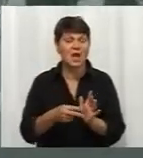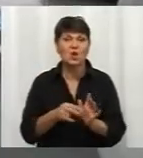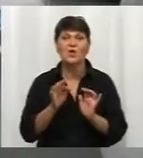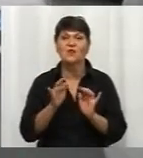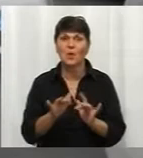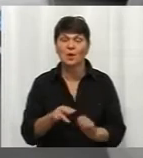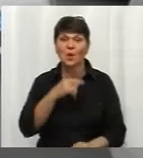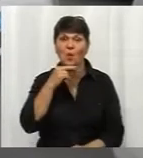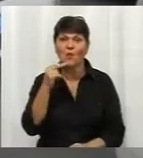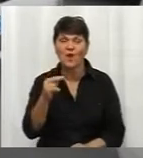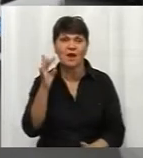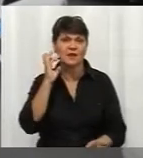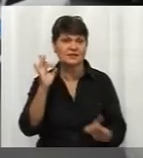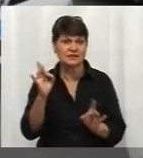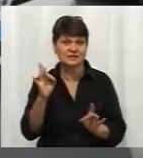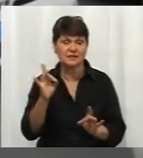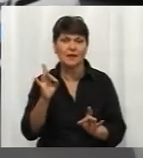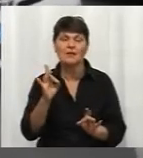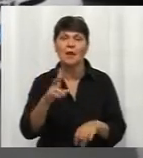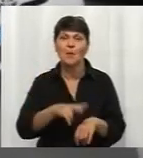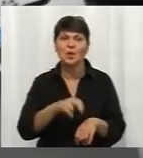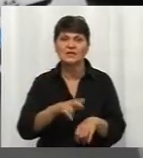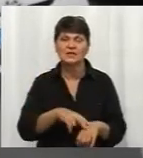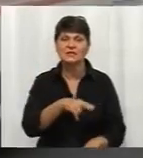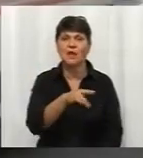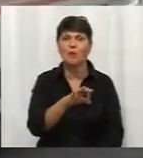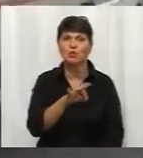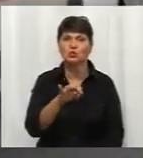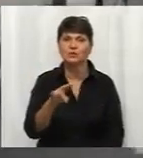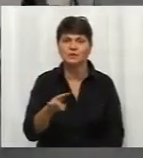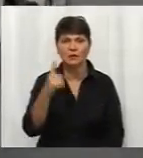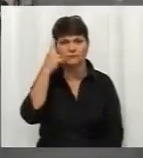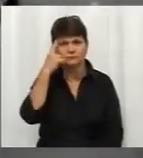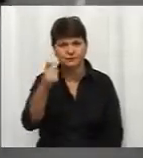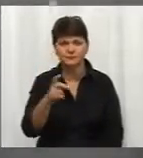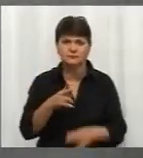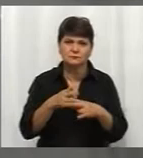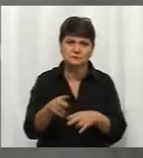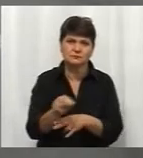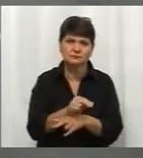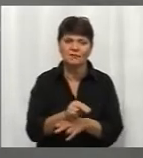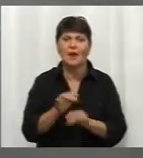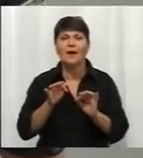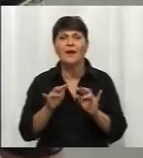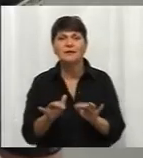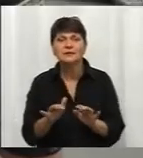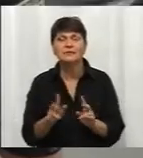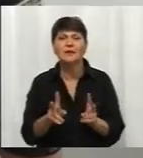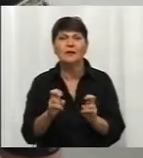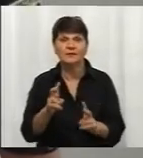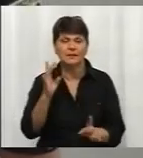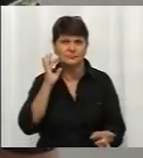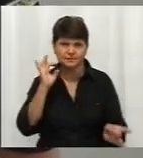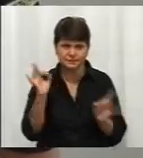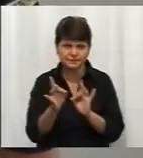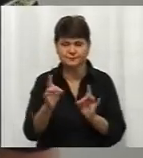інспектор Віктор Постоловський. Додає, проводять її у профілактичних цілях, аби нагадати водіям, як діяти, коли лунає попереджувальна сирена.